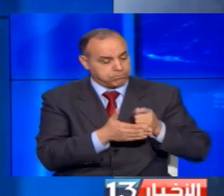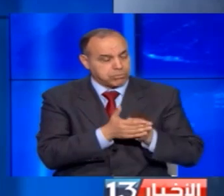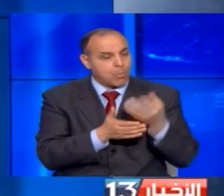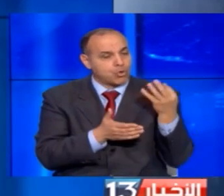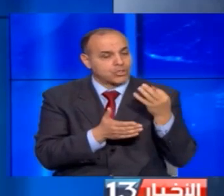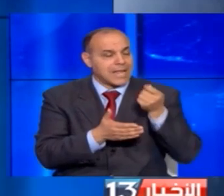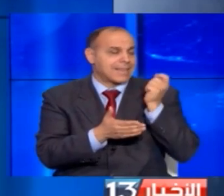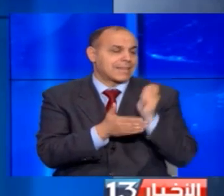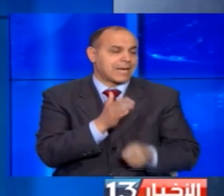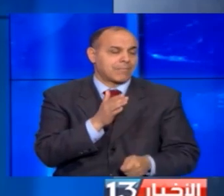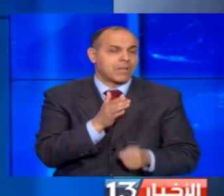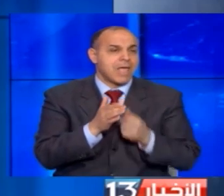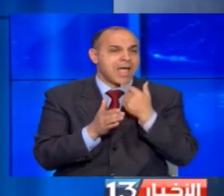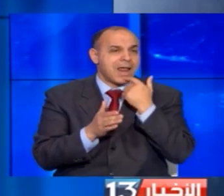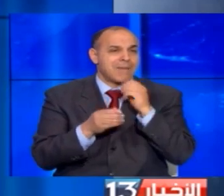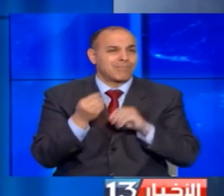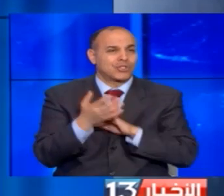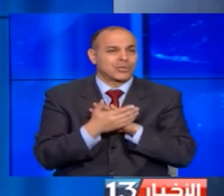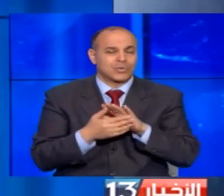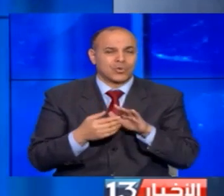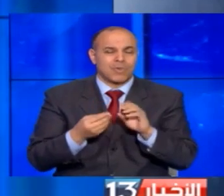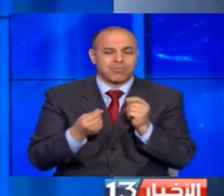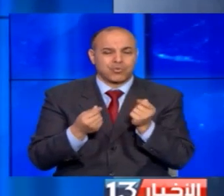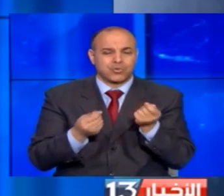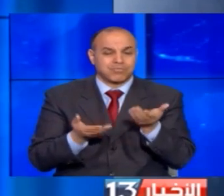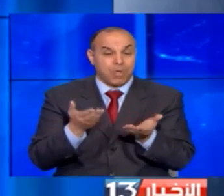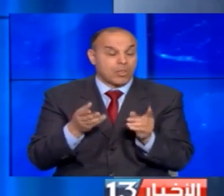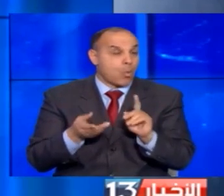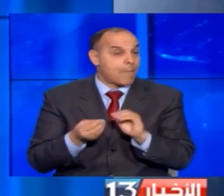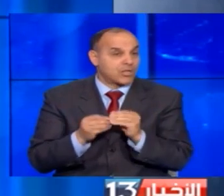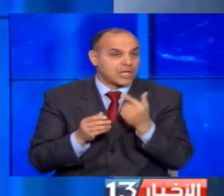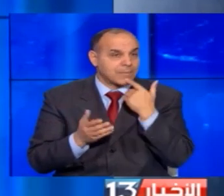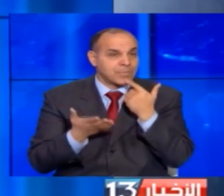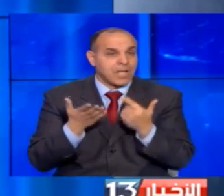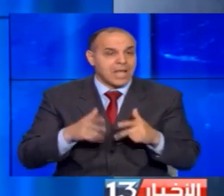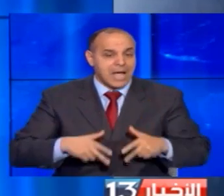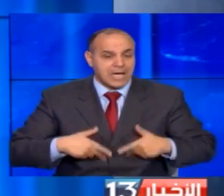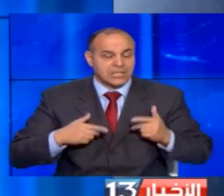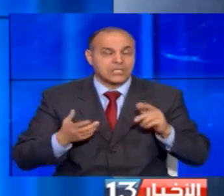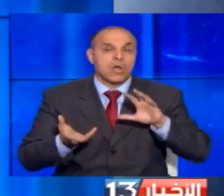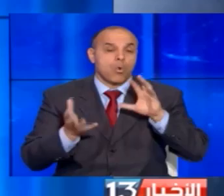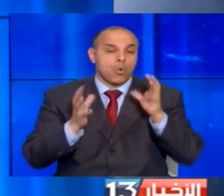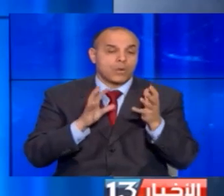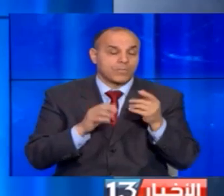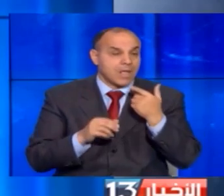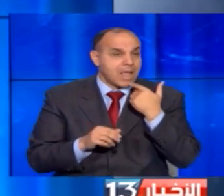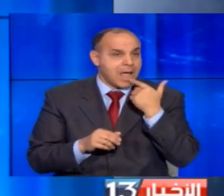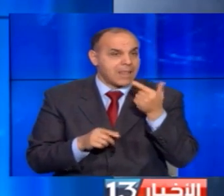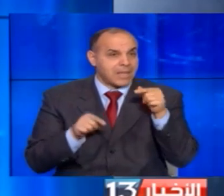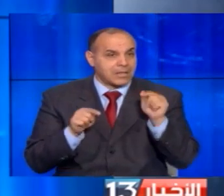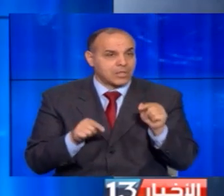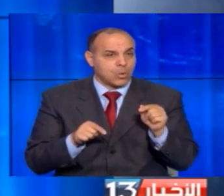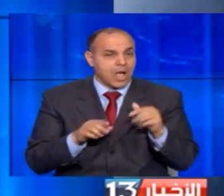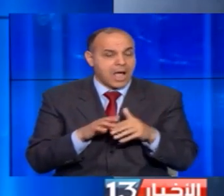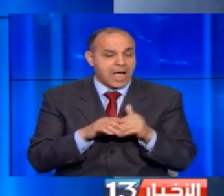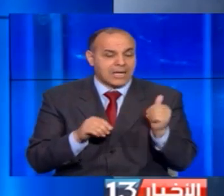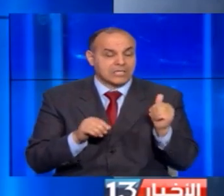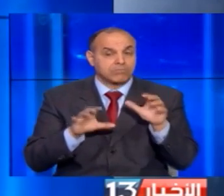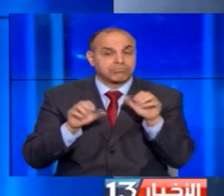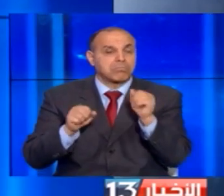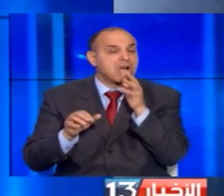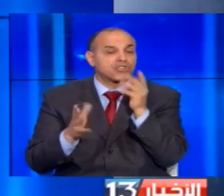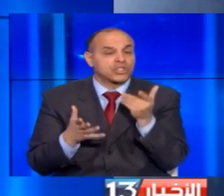حصتهم من الضرائب لصد موجة اختلال الثروات الحادة التي يعيشها الكوكب، والتي باتت خارج نطاق